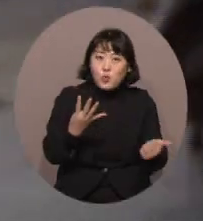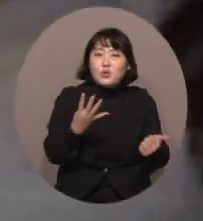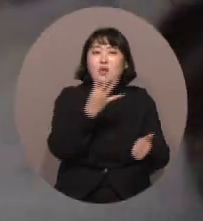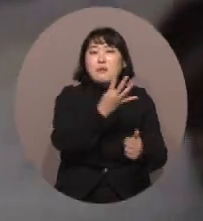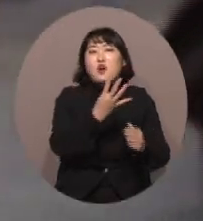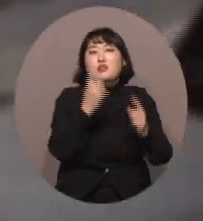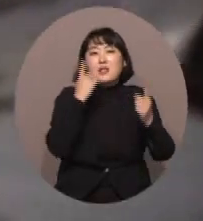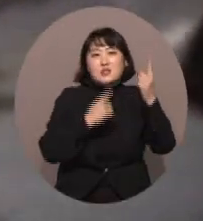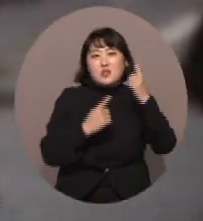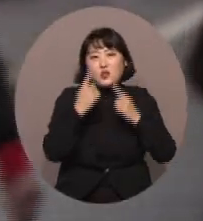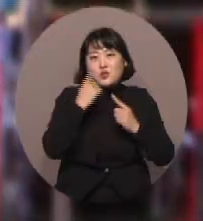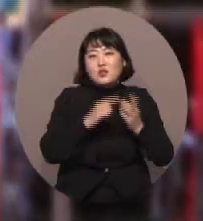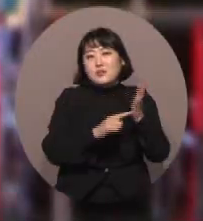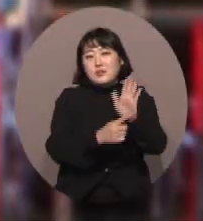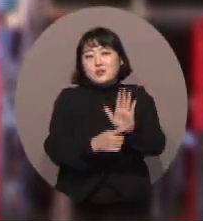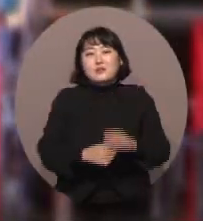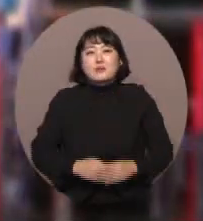숨지고 4명이 다친 것으로 나타났습니다